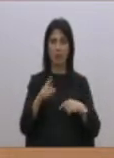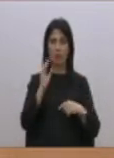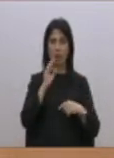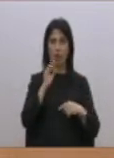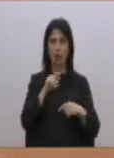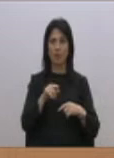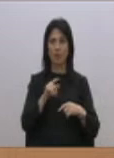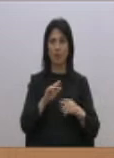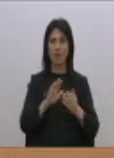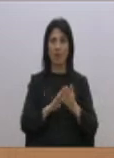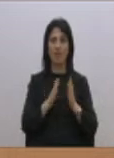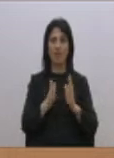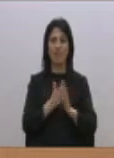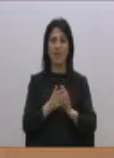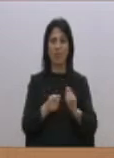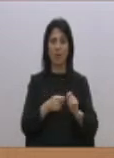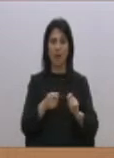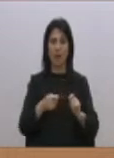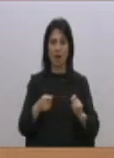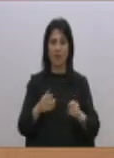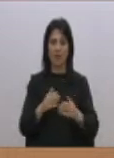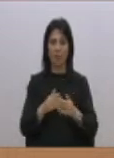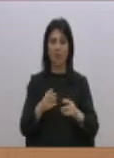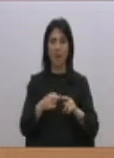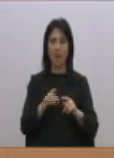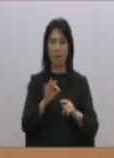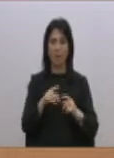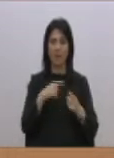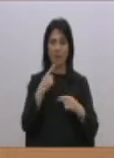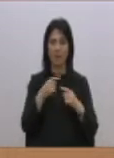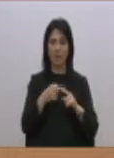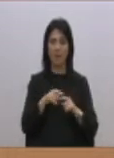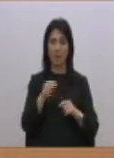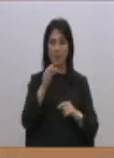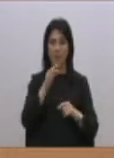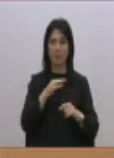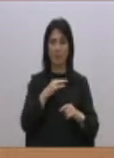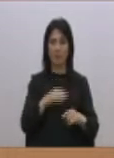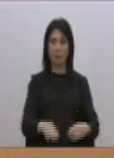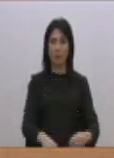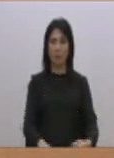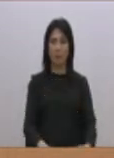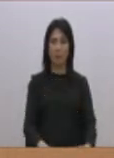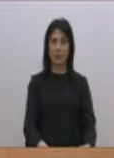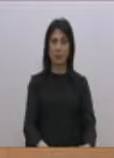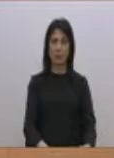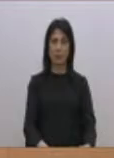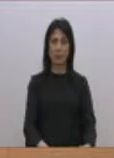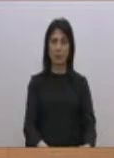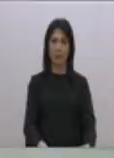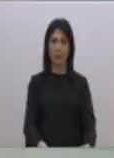როდესაც ვადებია გახანგრძლებული და ასე შემდეგ. ამაზე ვსაუბრობ და ამაზე მიპასუხეთ.